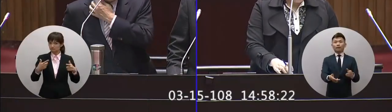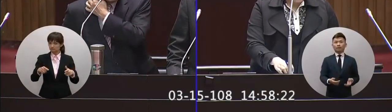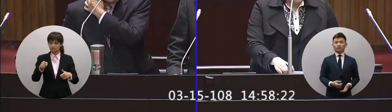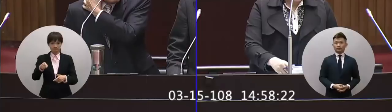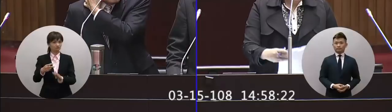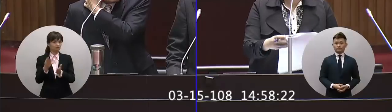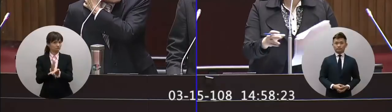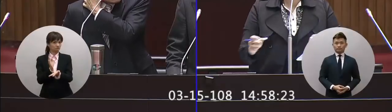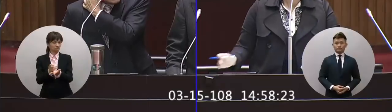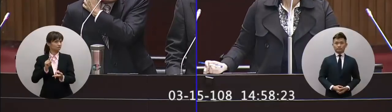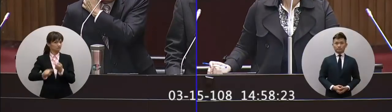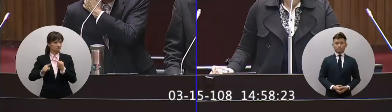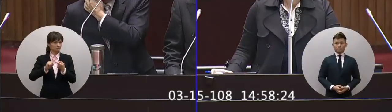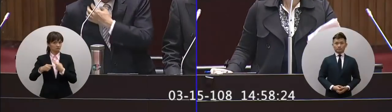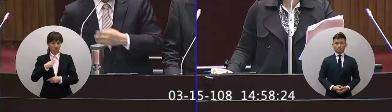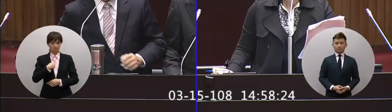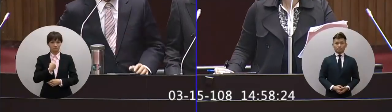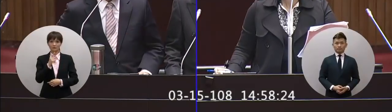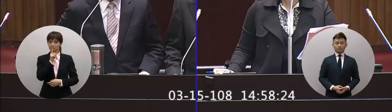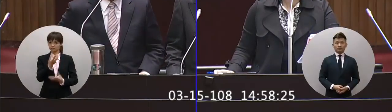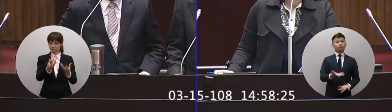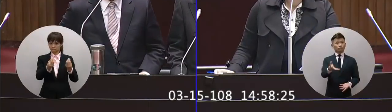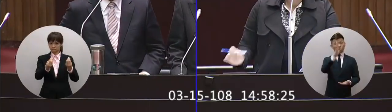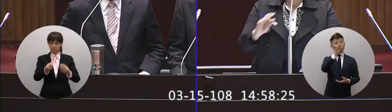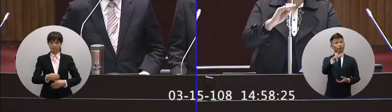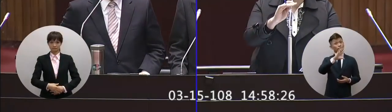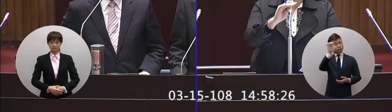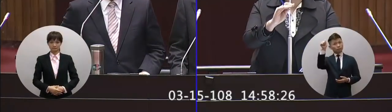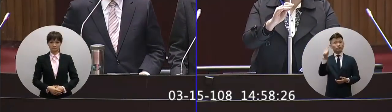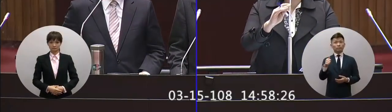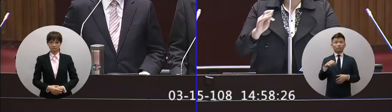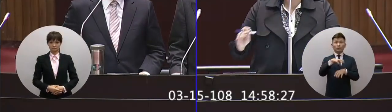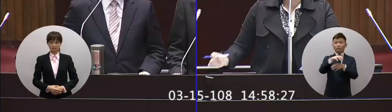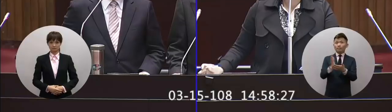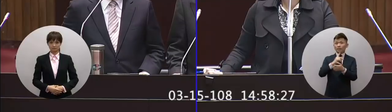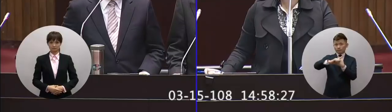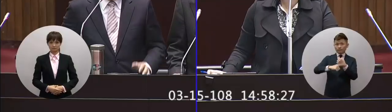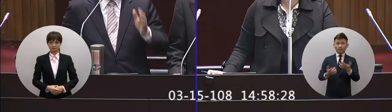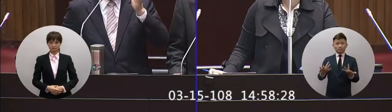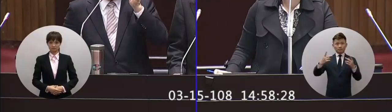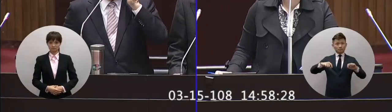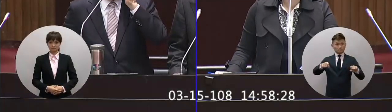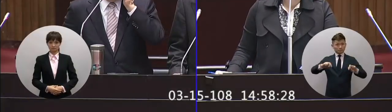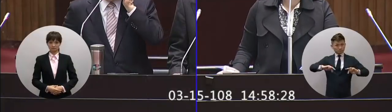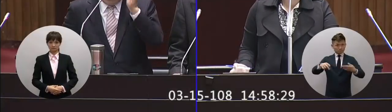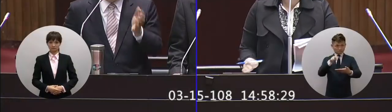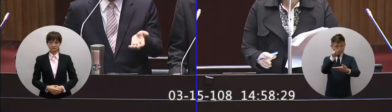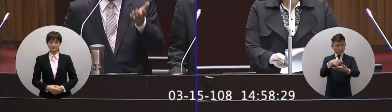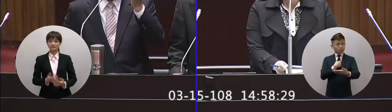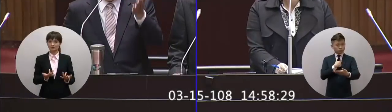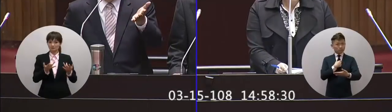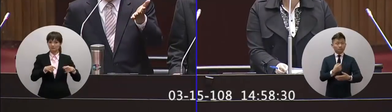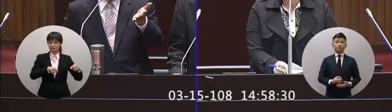做这种结论，我并没有这样讲。 那您请你回去看一下环评法的修正草案。好，再来就是有关